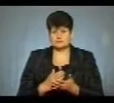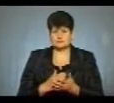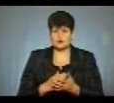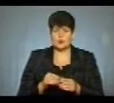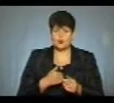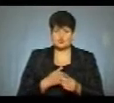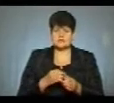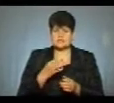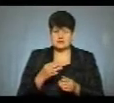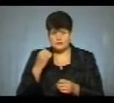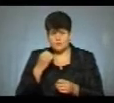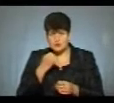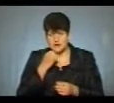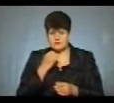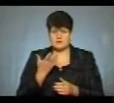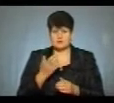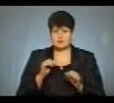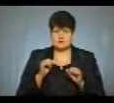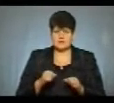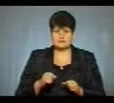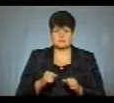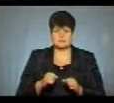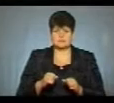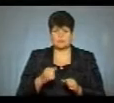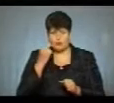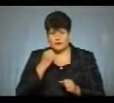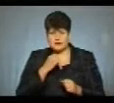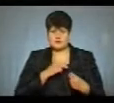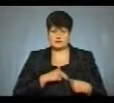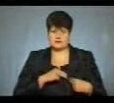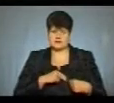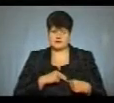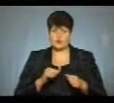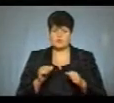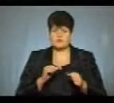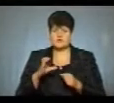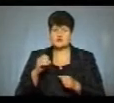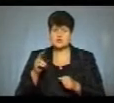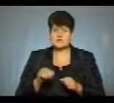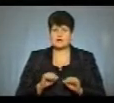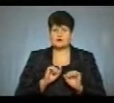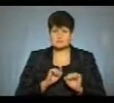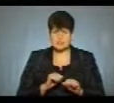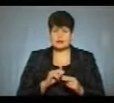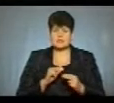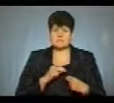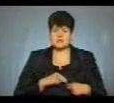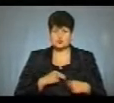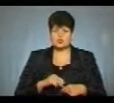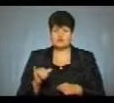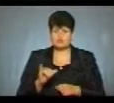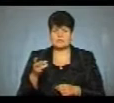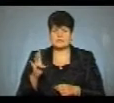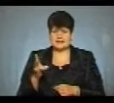також зазначити і подякувати при нагоді, подякувати працівникам управлінь соціального захисту, які працюють і субота,